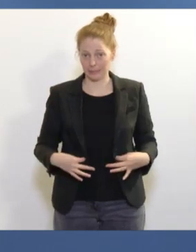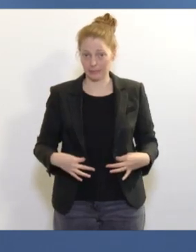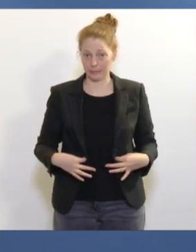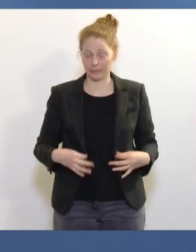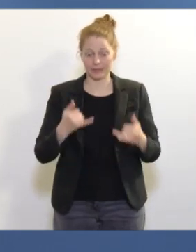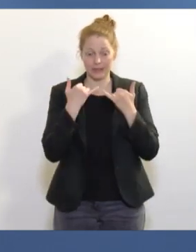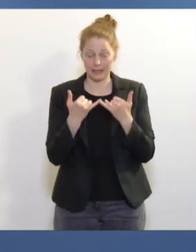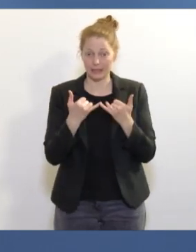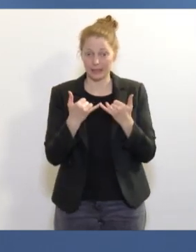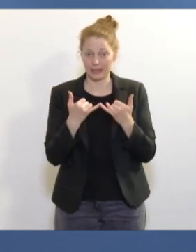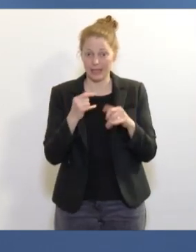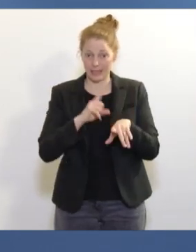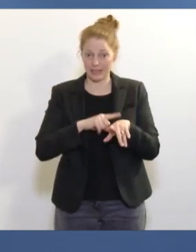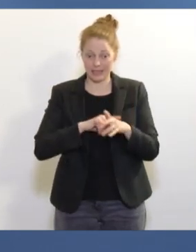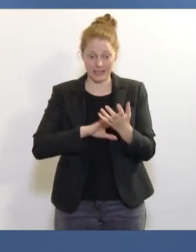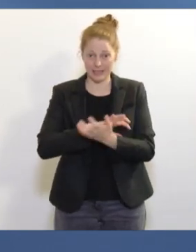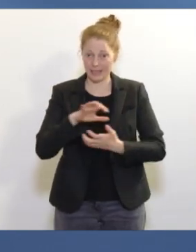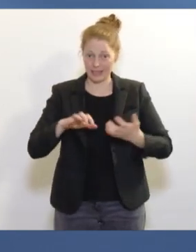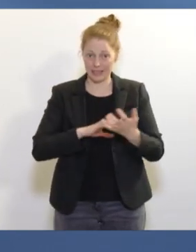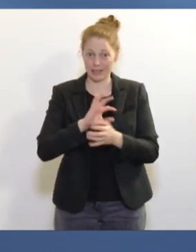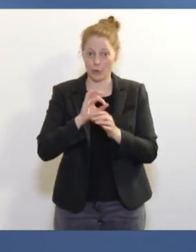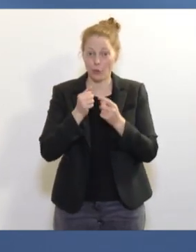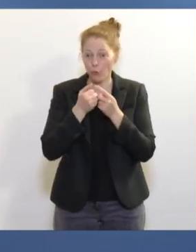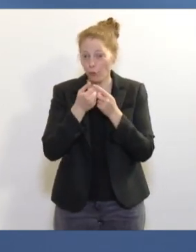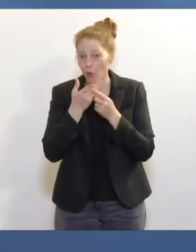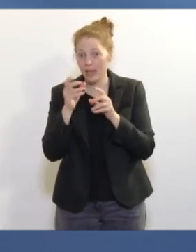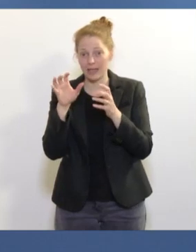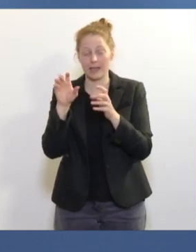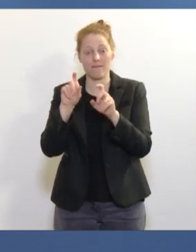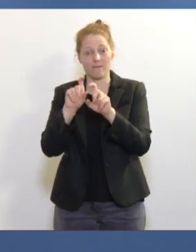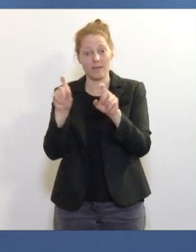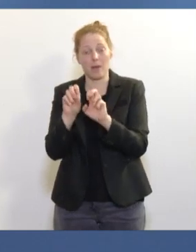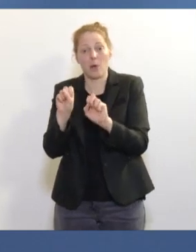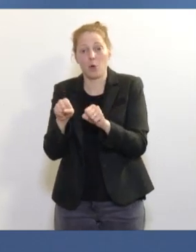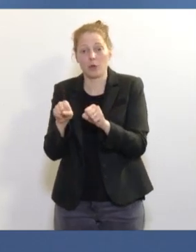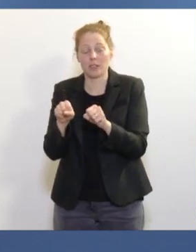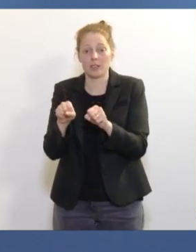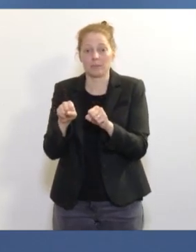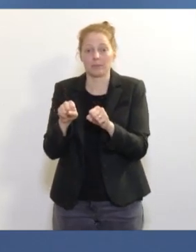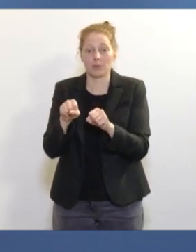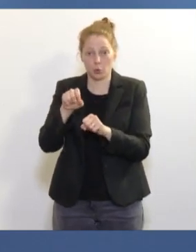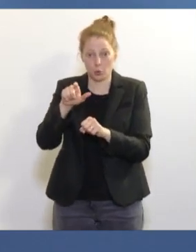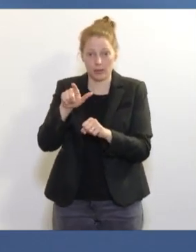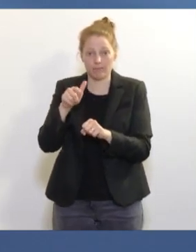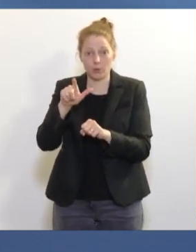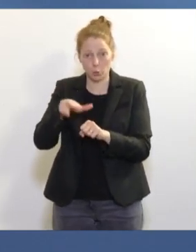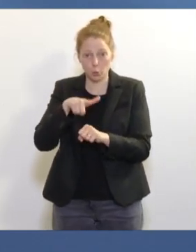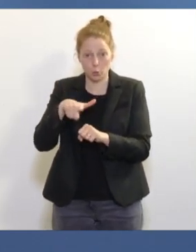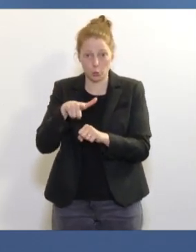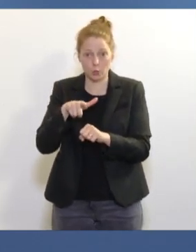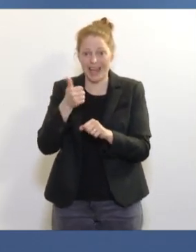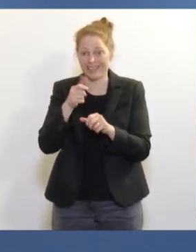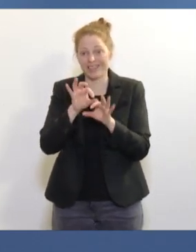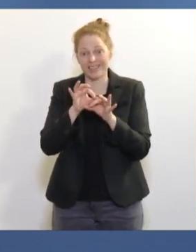habe, nämlich dass es nur während der Zeit von der Krise auf verschiedene Betriebe möglich ist, eben 12 Stunden den Tag, also 6 Stunden die Woche zu